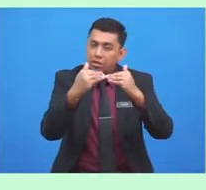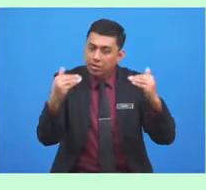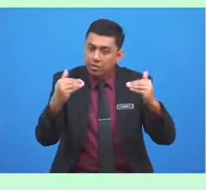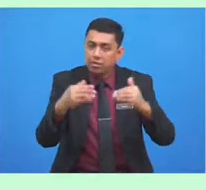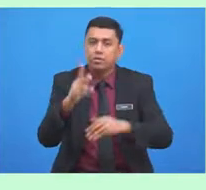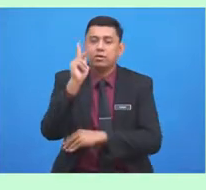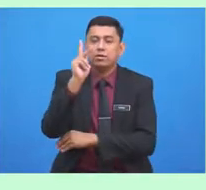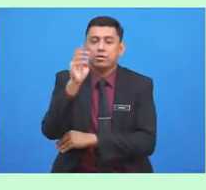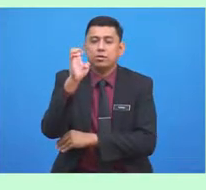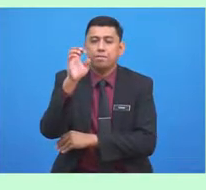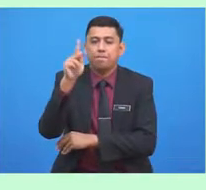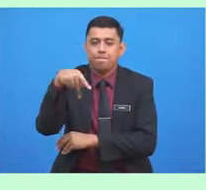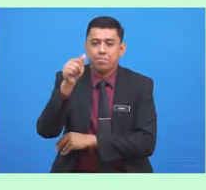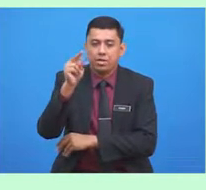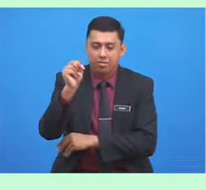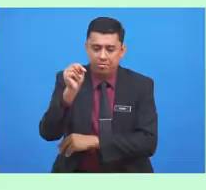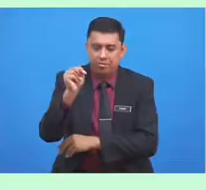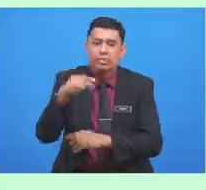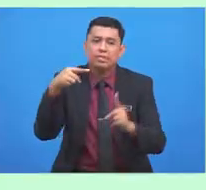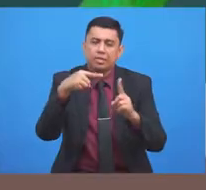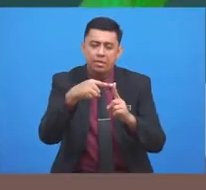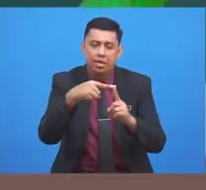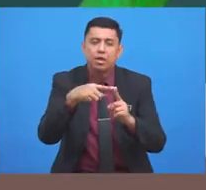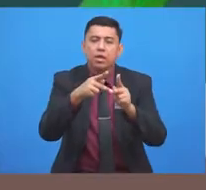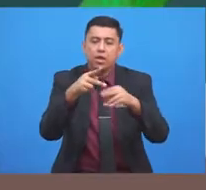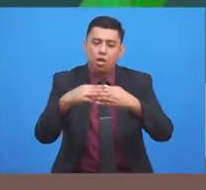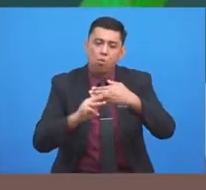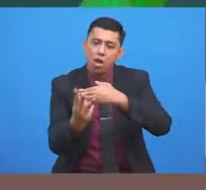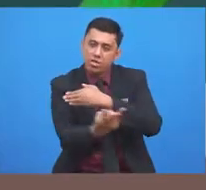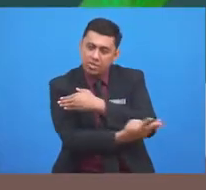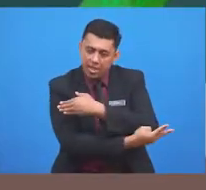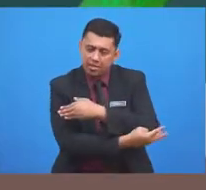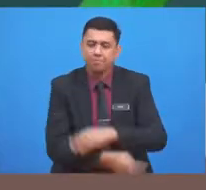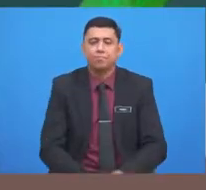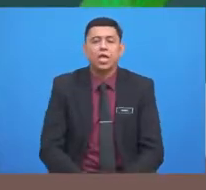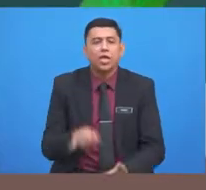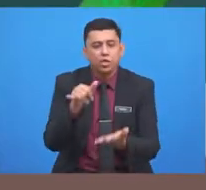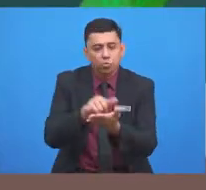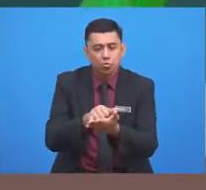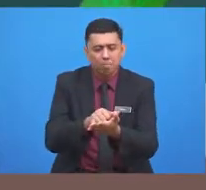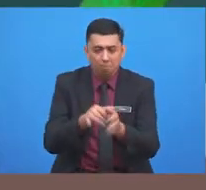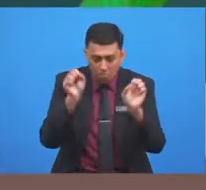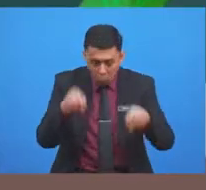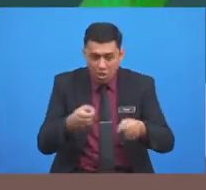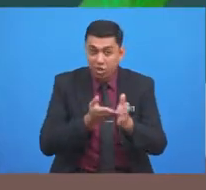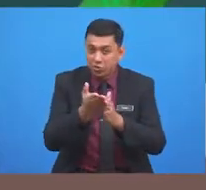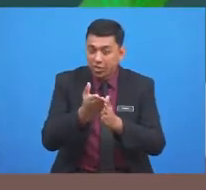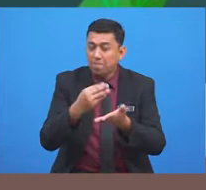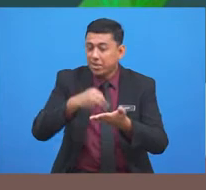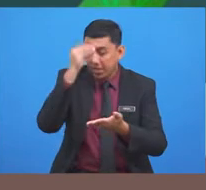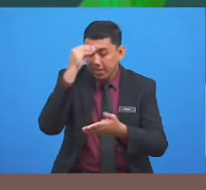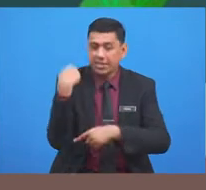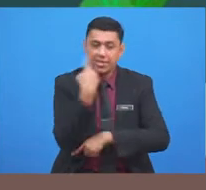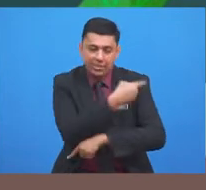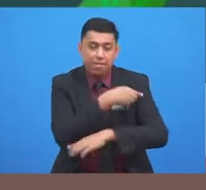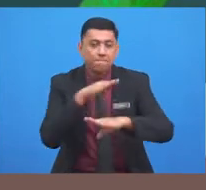kelepasan di kawasan berkenaan. Okey, pelajar-pelajar, boleh cikgu teruskan lagi pembelajaran kita